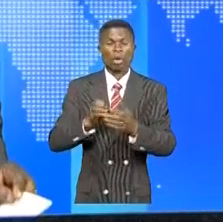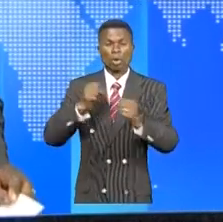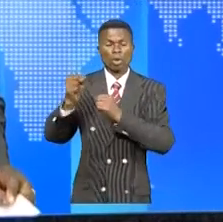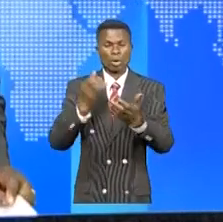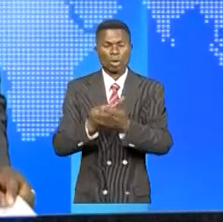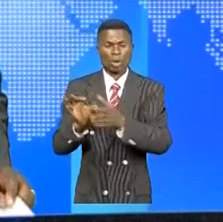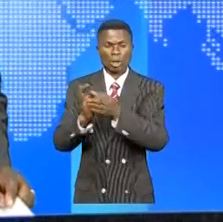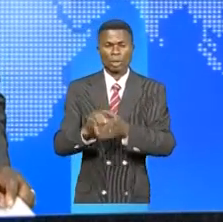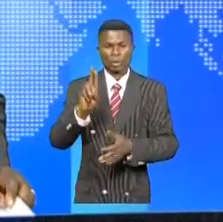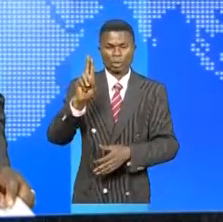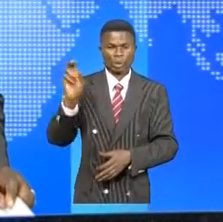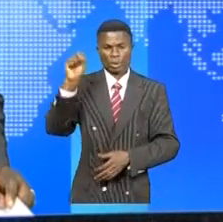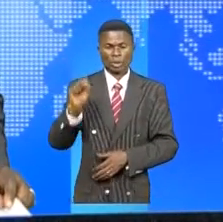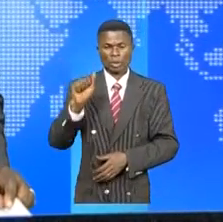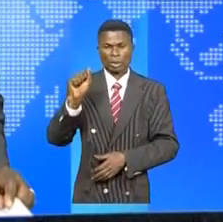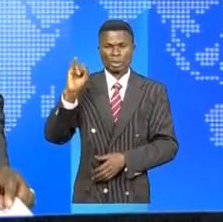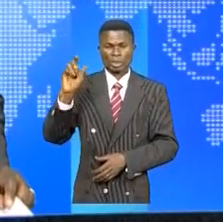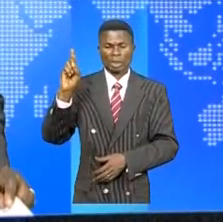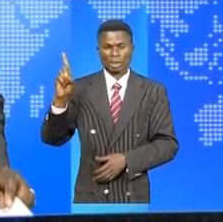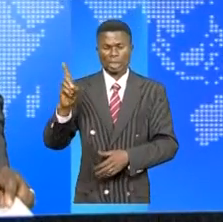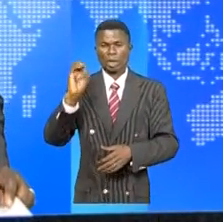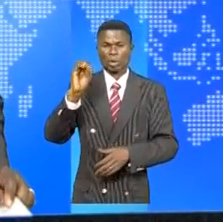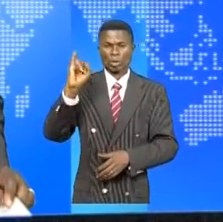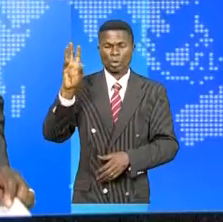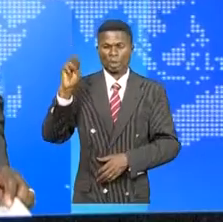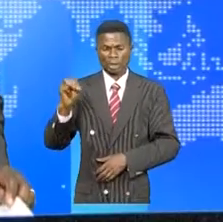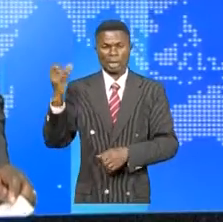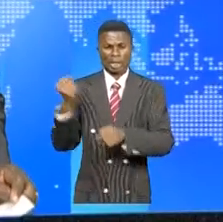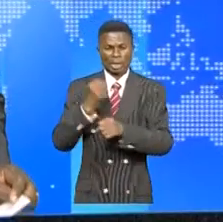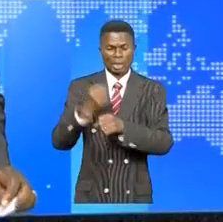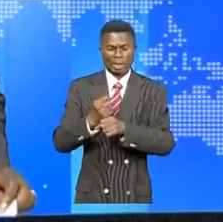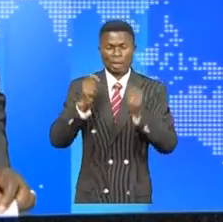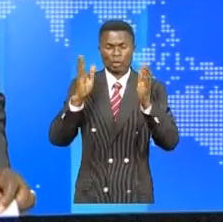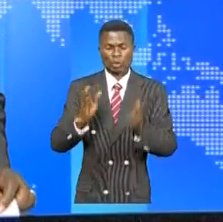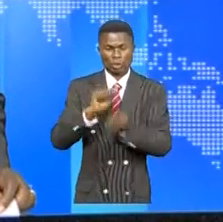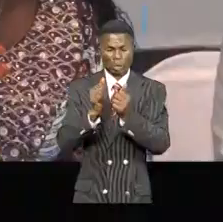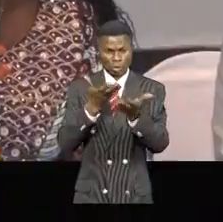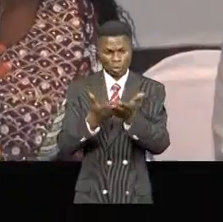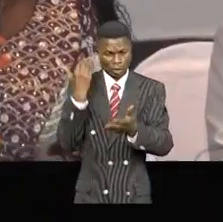avec l'USAID et l'OIM a formé des professionnels des médias sur ces questions.